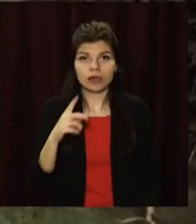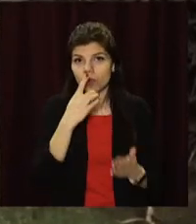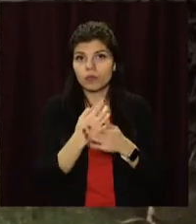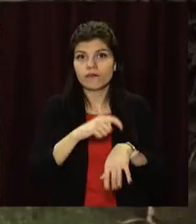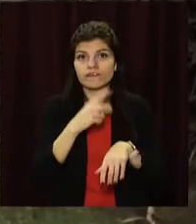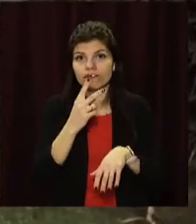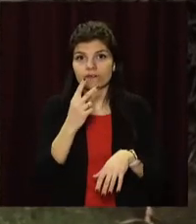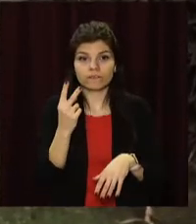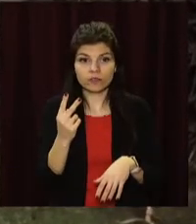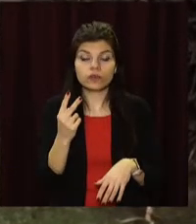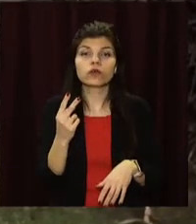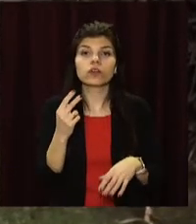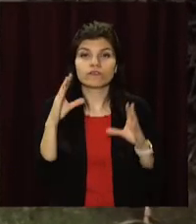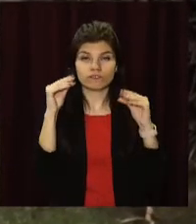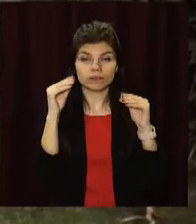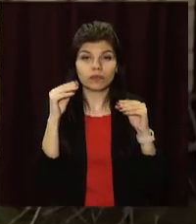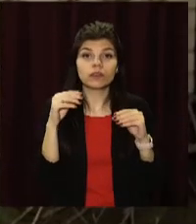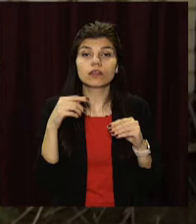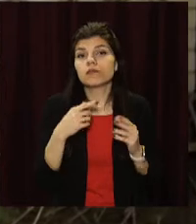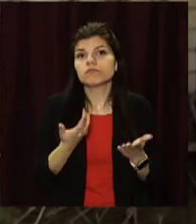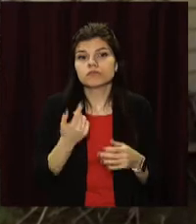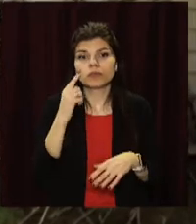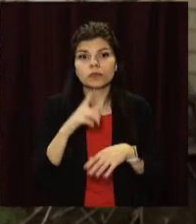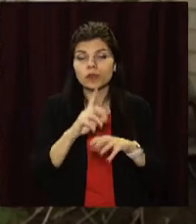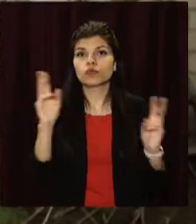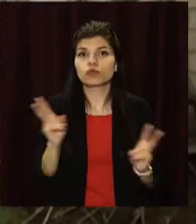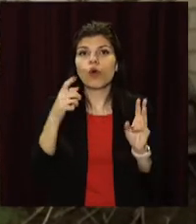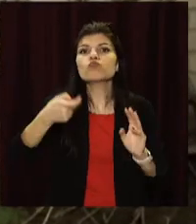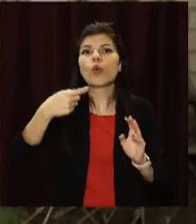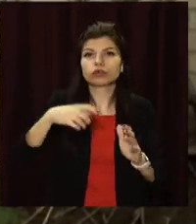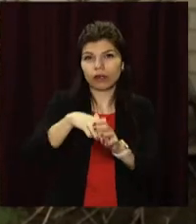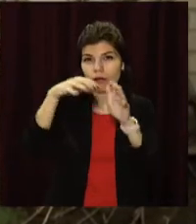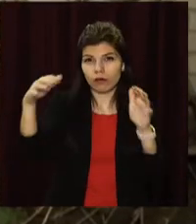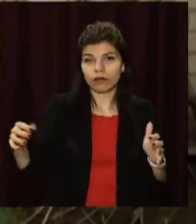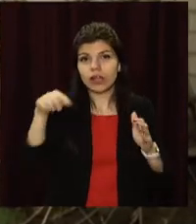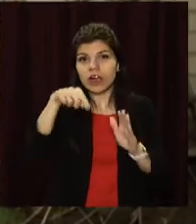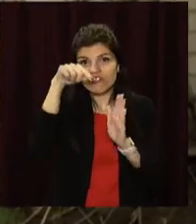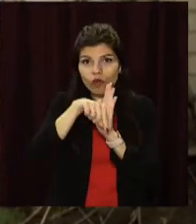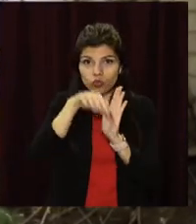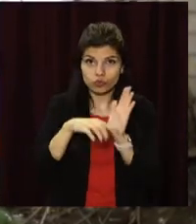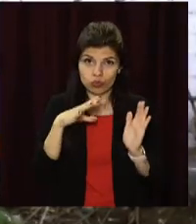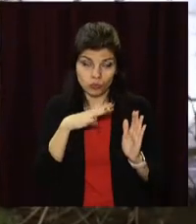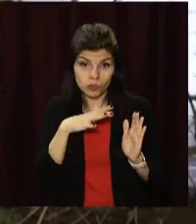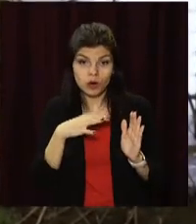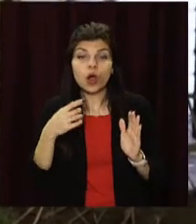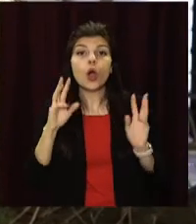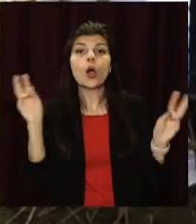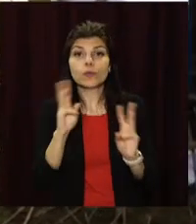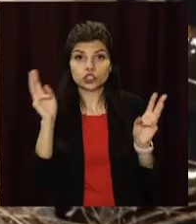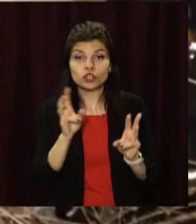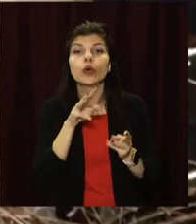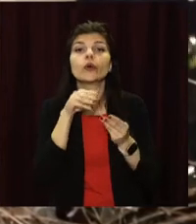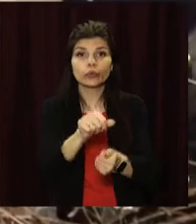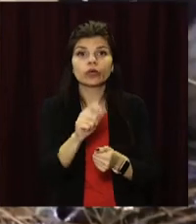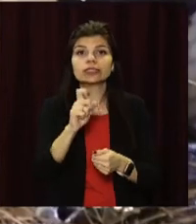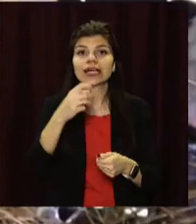22-ї у Соборному районі Дніпра. Як виявилося, зайнялося сміття, що знаходилося всередині споруди. Пожежу локалізували